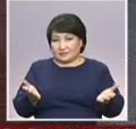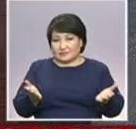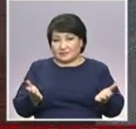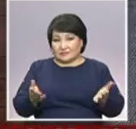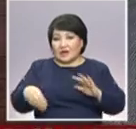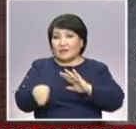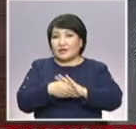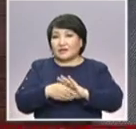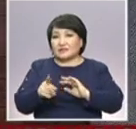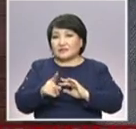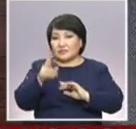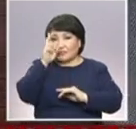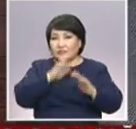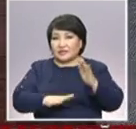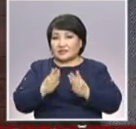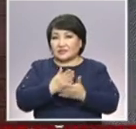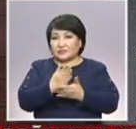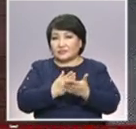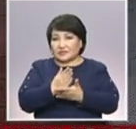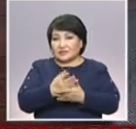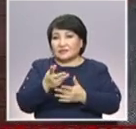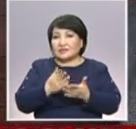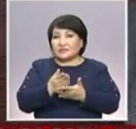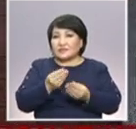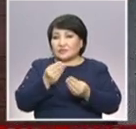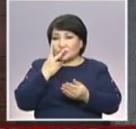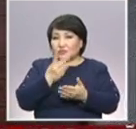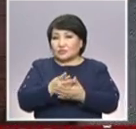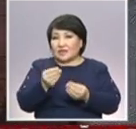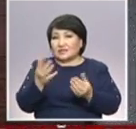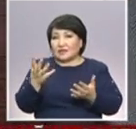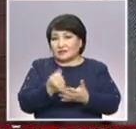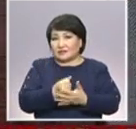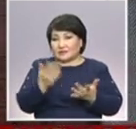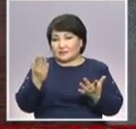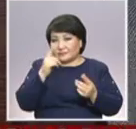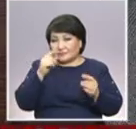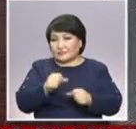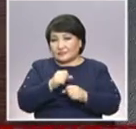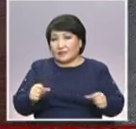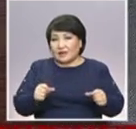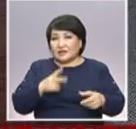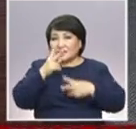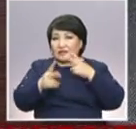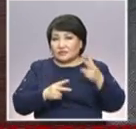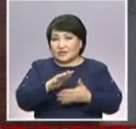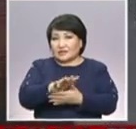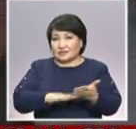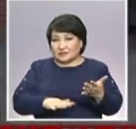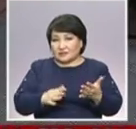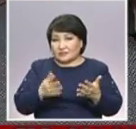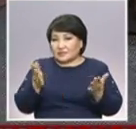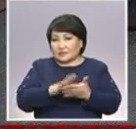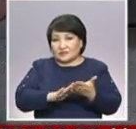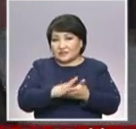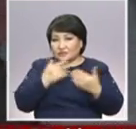деген не? Мемлекеттік қызметкер қызмет көрсету үшін ақша алады деген ақылға қонбайды. Қазір біз жәбірленушінің арызынан басқа ештеңе көріп тұрған жоқпыз. Ол